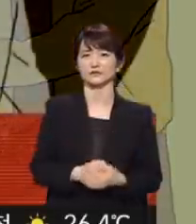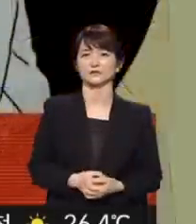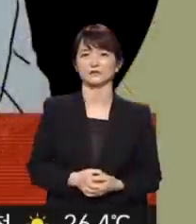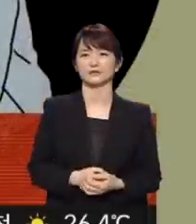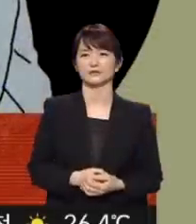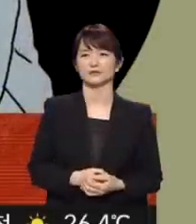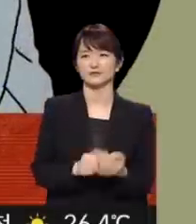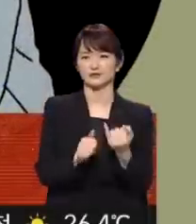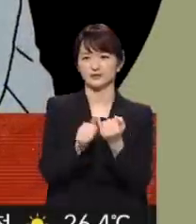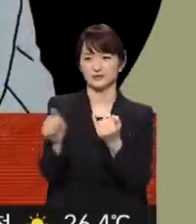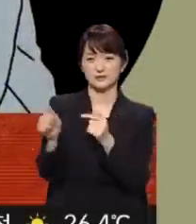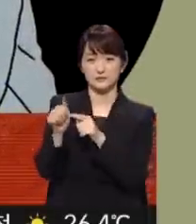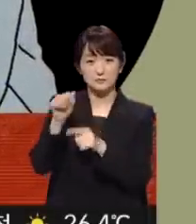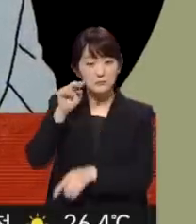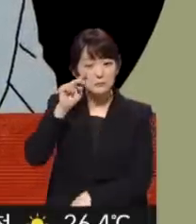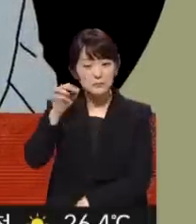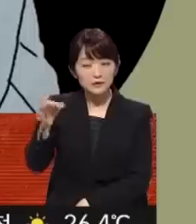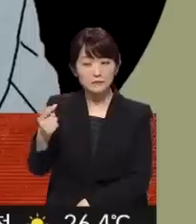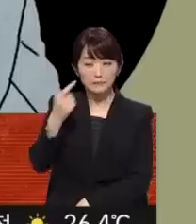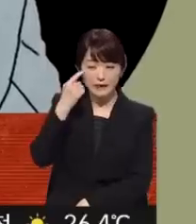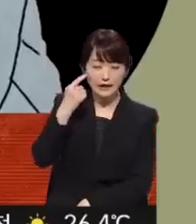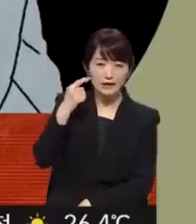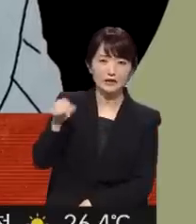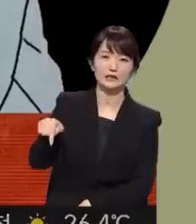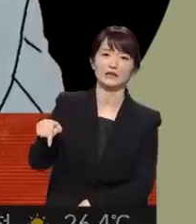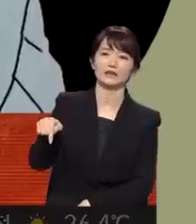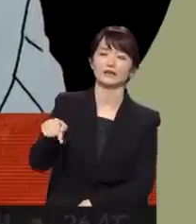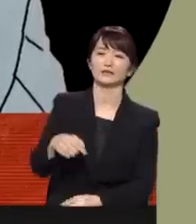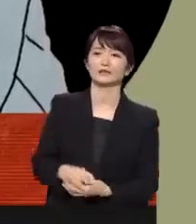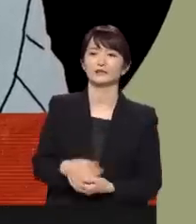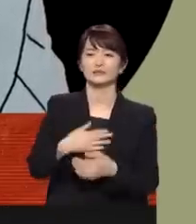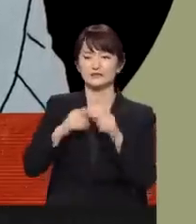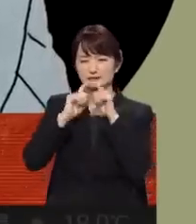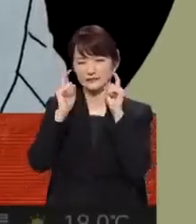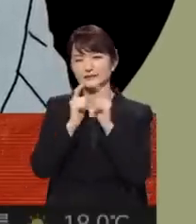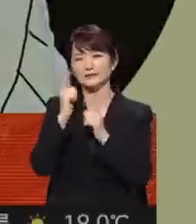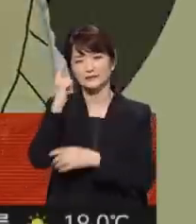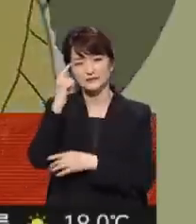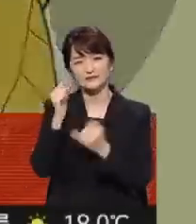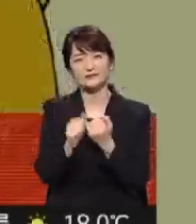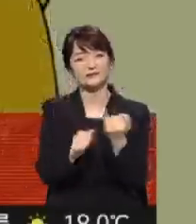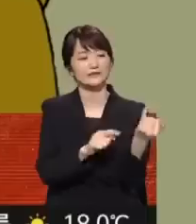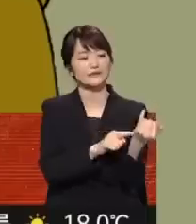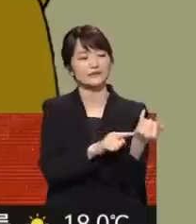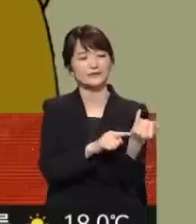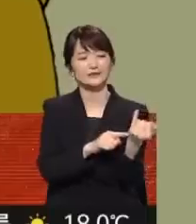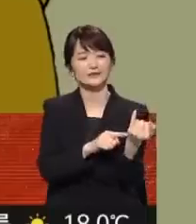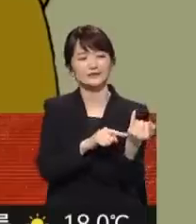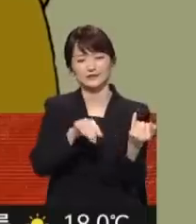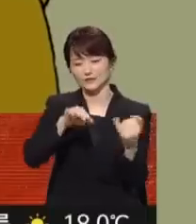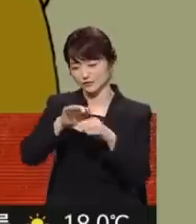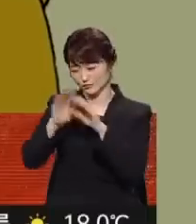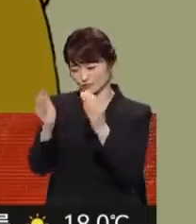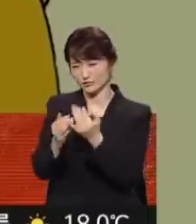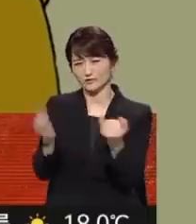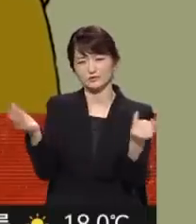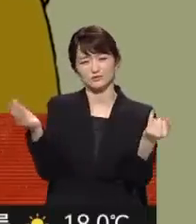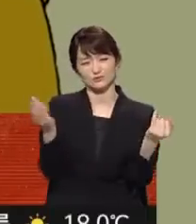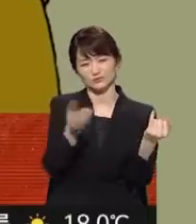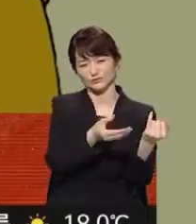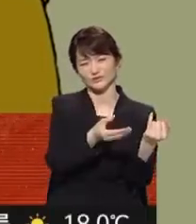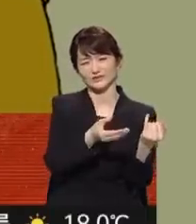이번은 남편분이 비상금을 들켰기 때문에 제가 이제 개인적인 생각으로는 아내한테 몽땅 줄 수밖에 없다. 안타까운